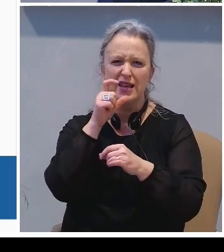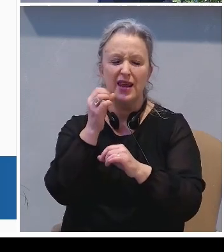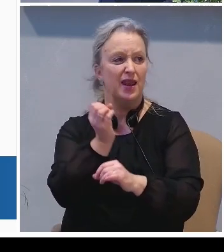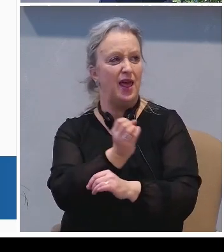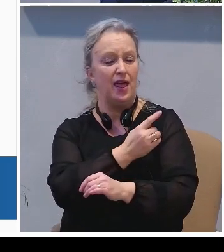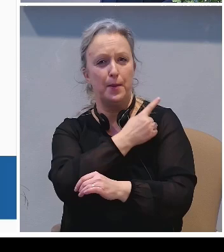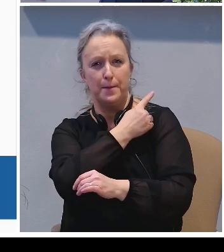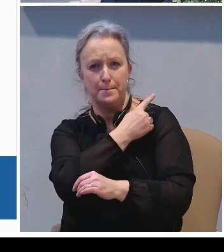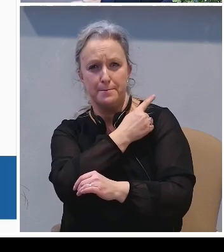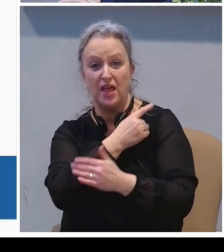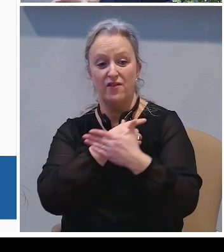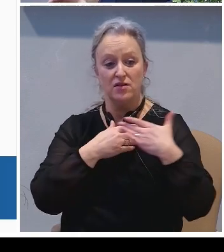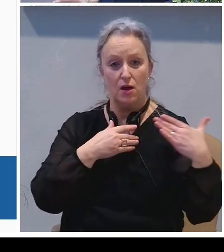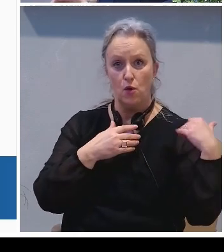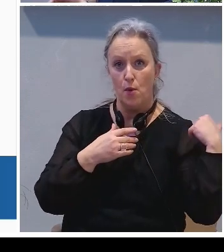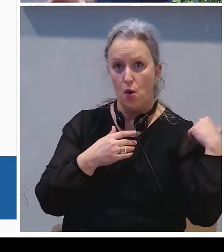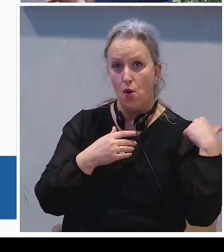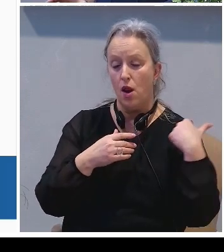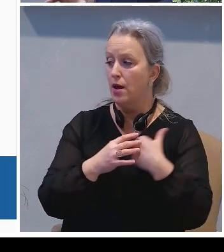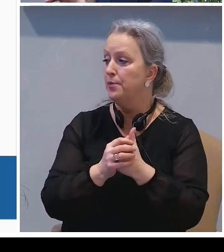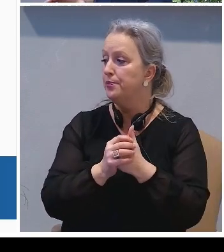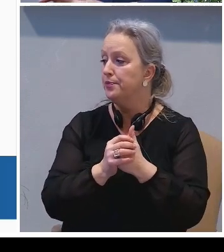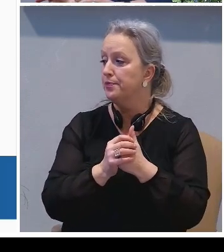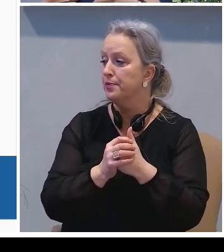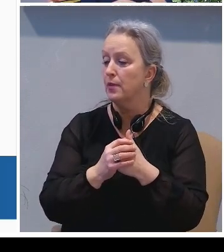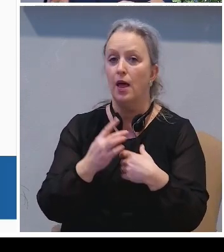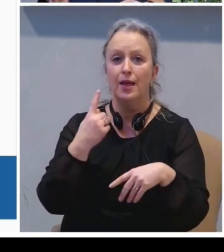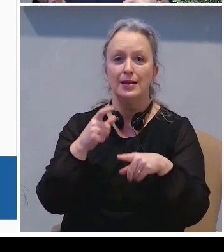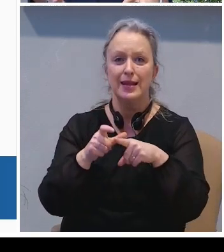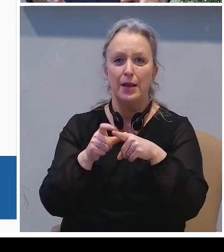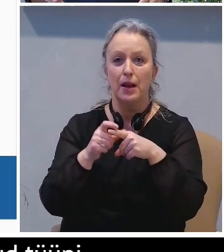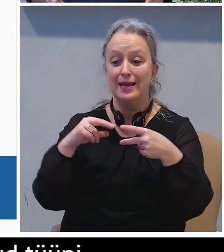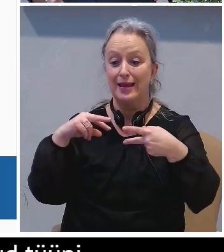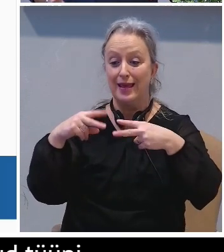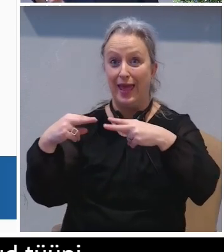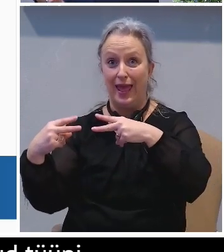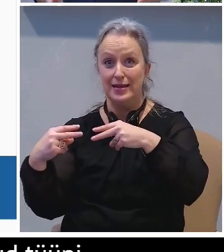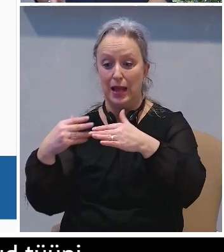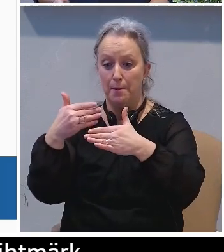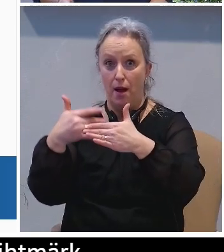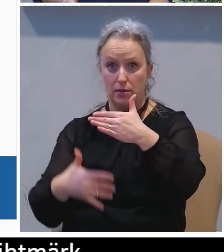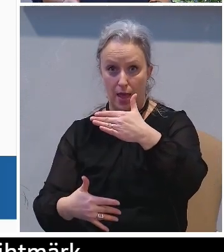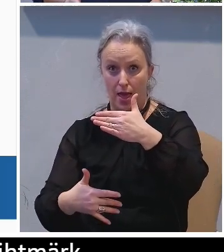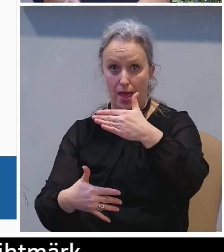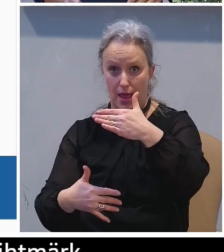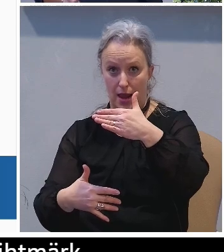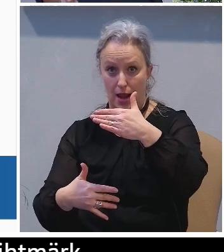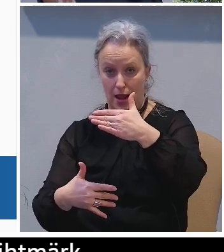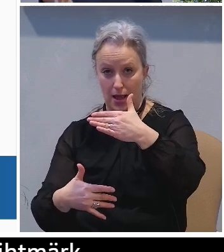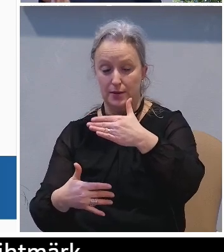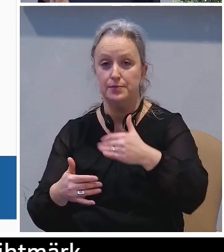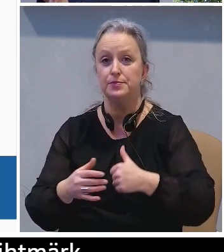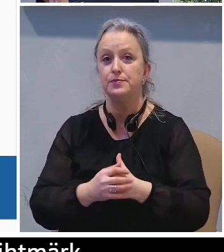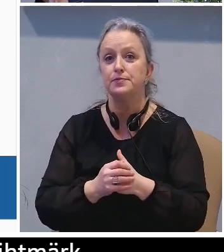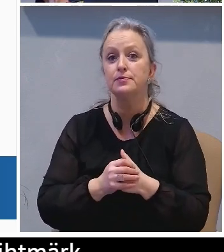mis siin 2 siis vasakul uh, pool on see coming in third. Germinenges geenipaneel ehk siis And the inglise large keeles blue next generation is